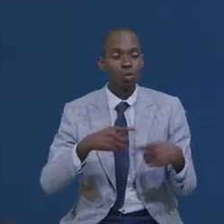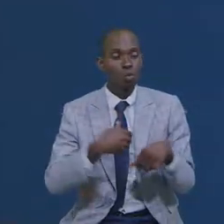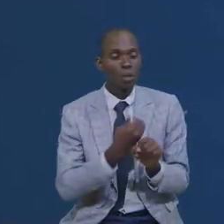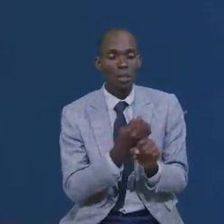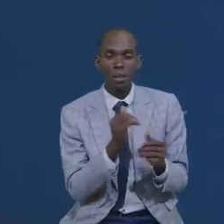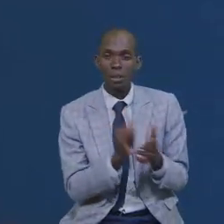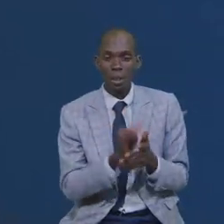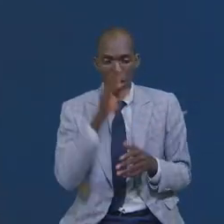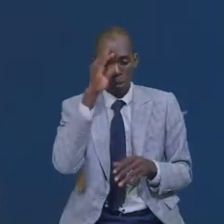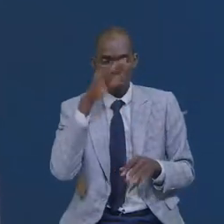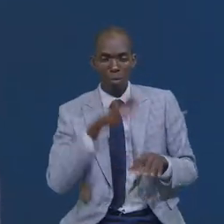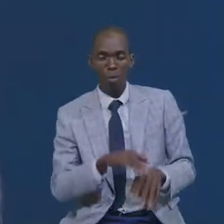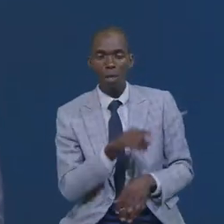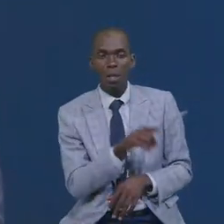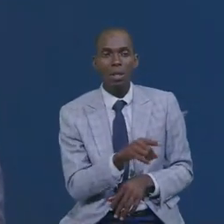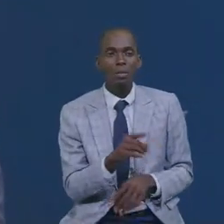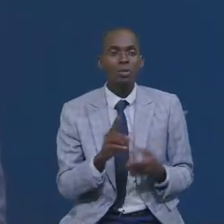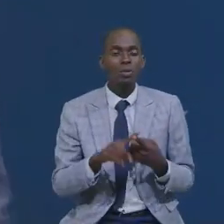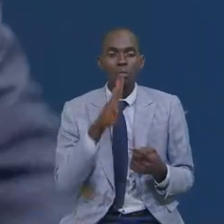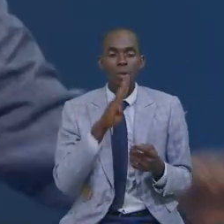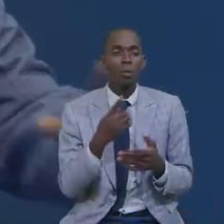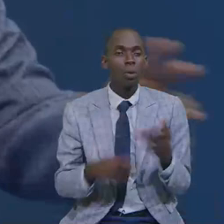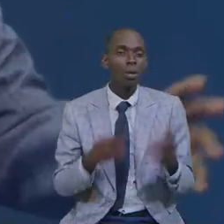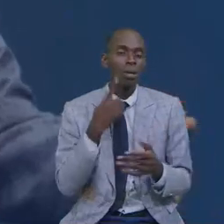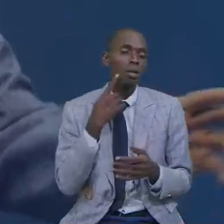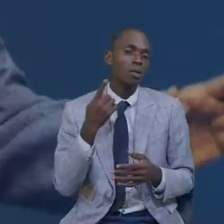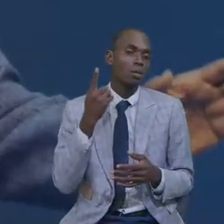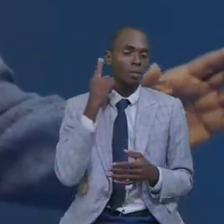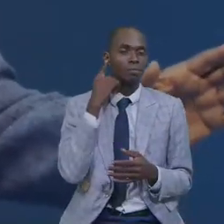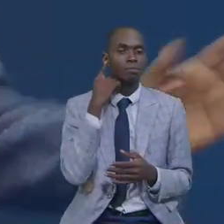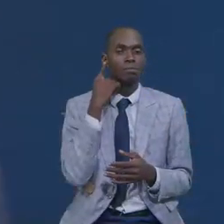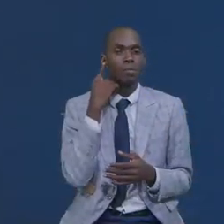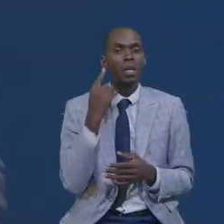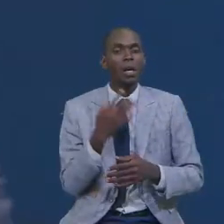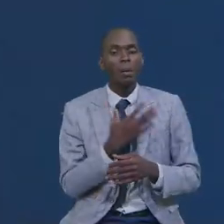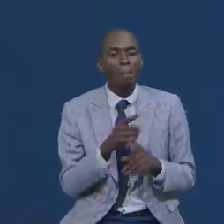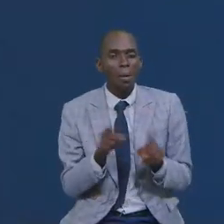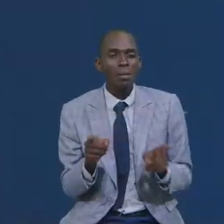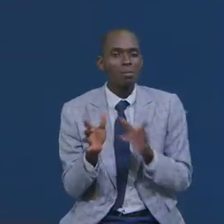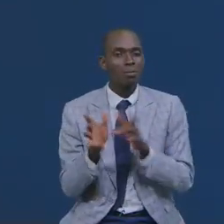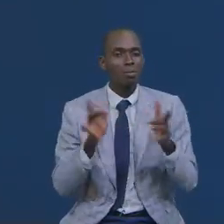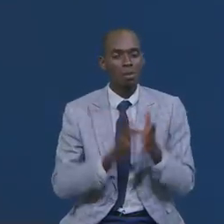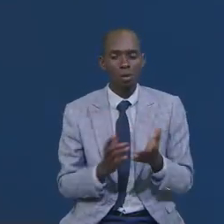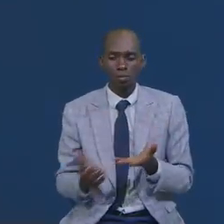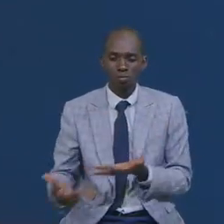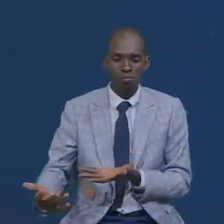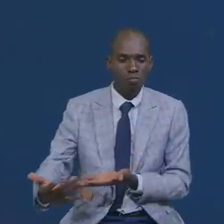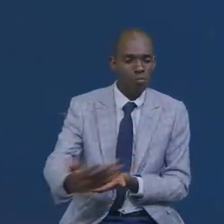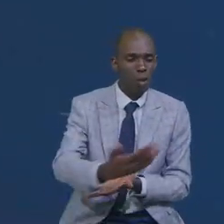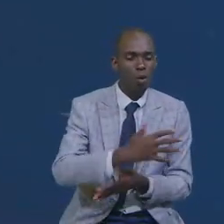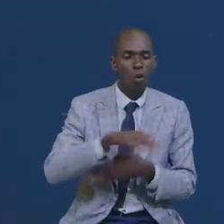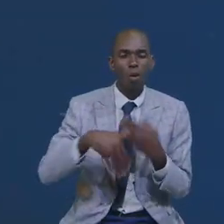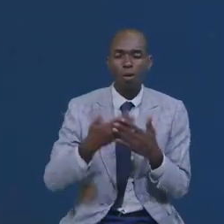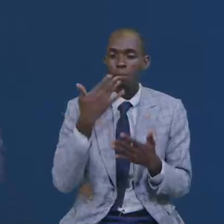de rendre ce jeune homme mieux et sourd mais Jésus a tout